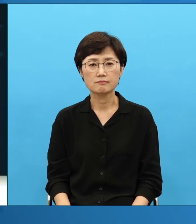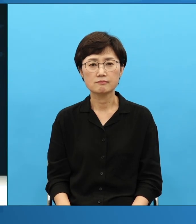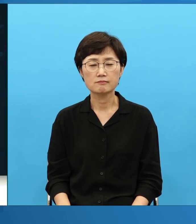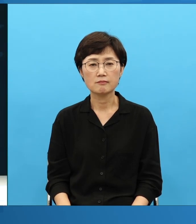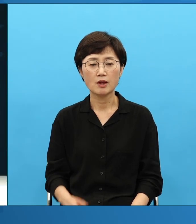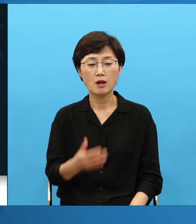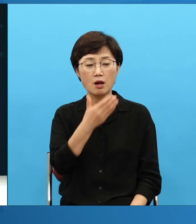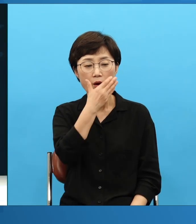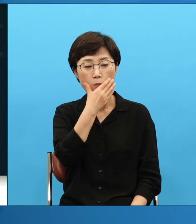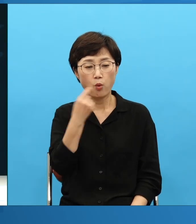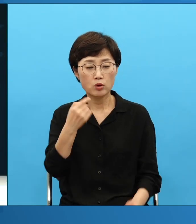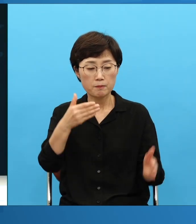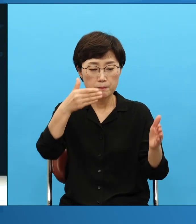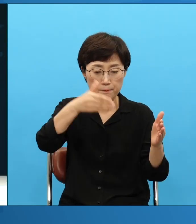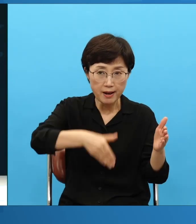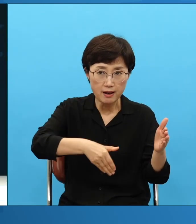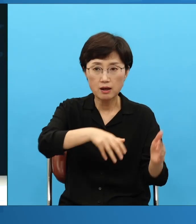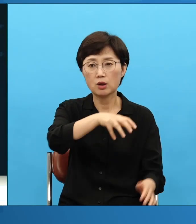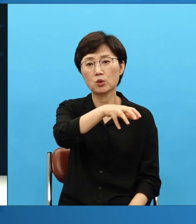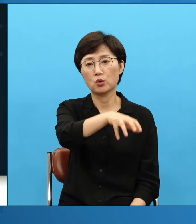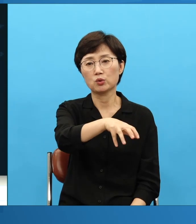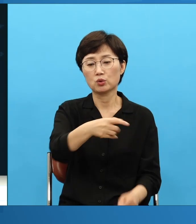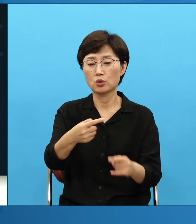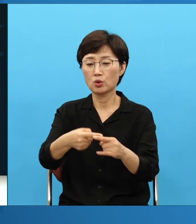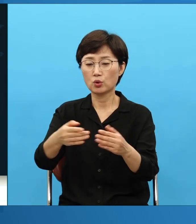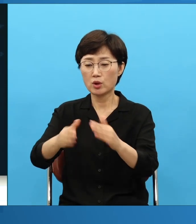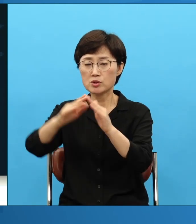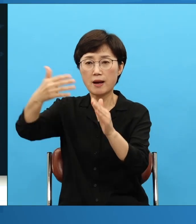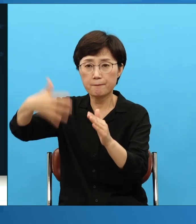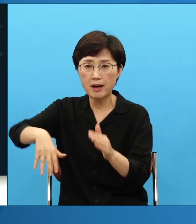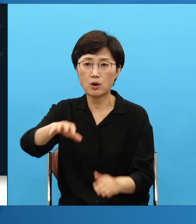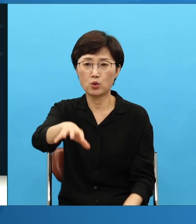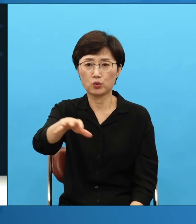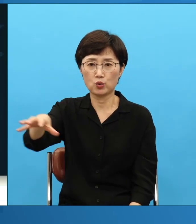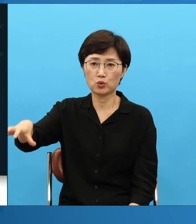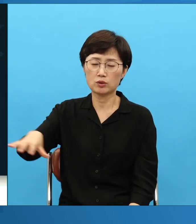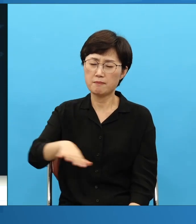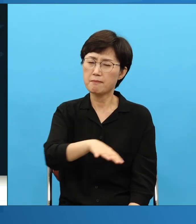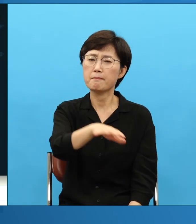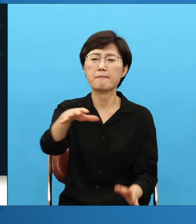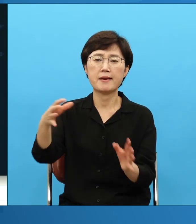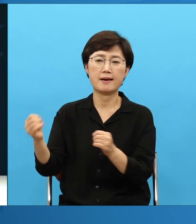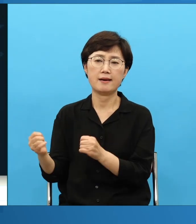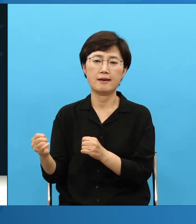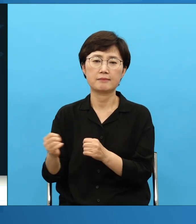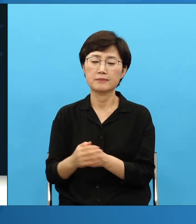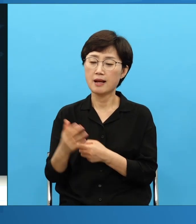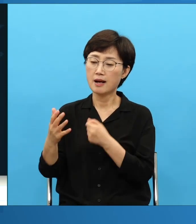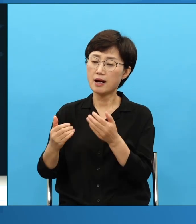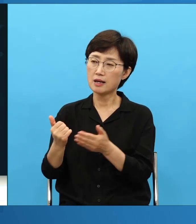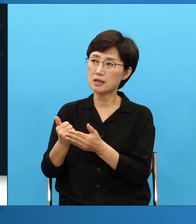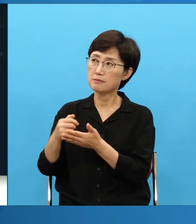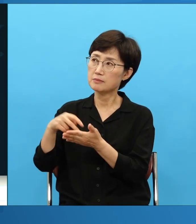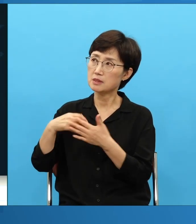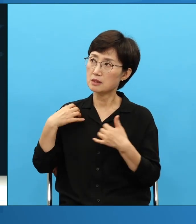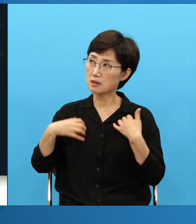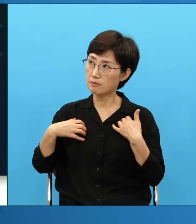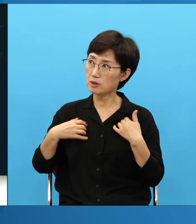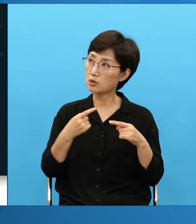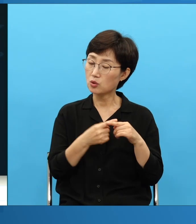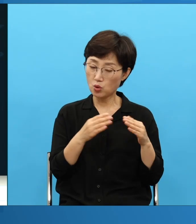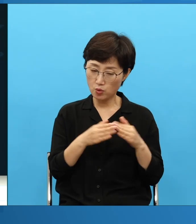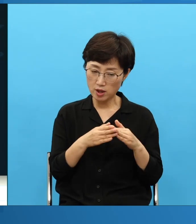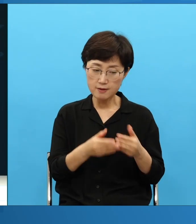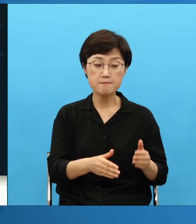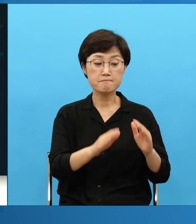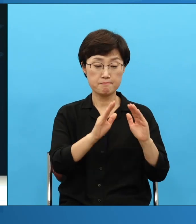아직도 복음이 전해지지 않은, 교회가 세워지지 않은 전 세계 곳곳에 하나님이 기뻐하시는 교회가 세워질 수